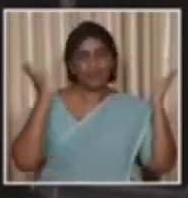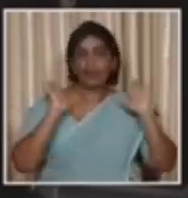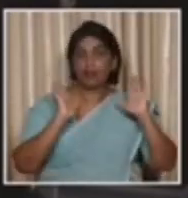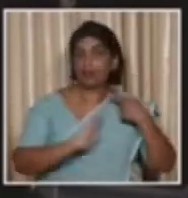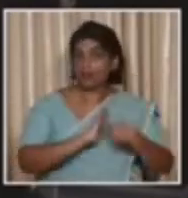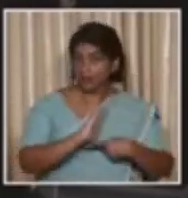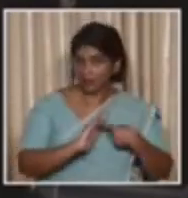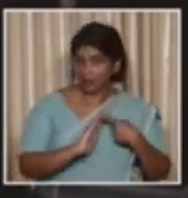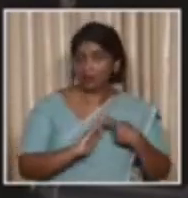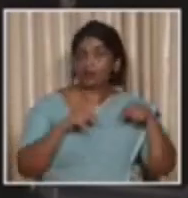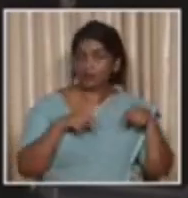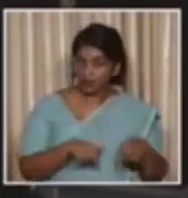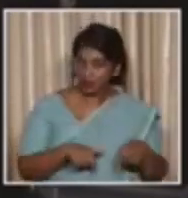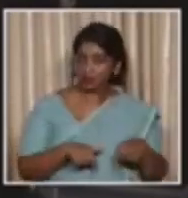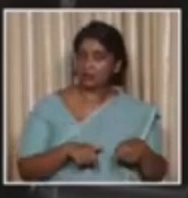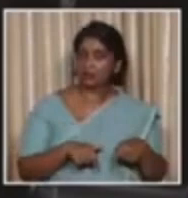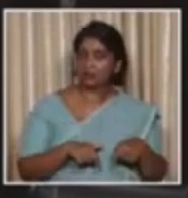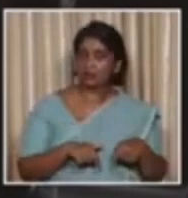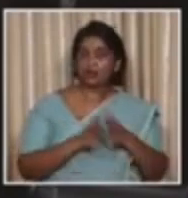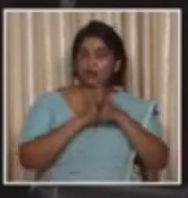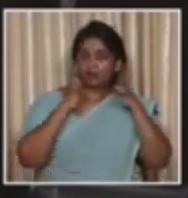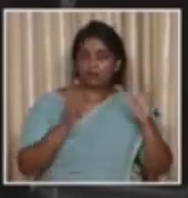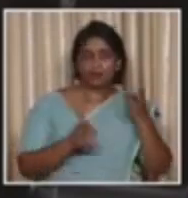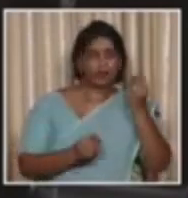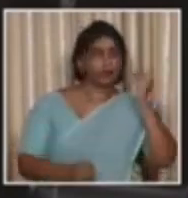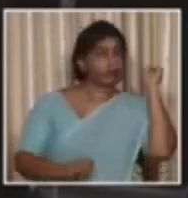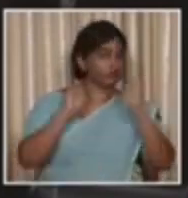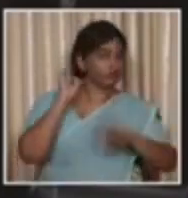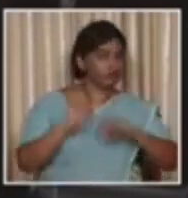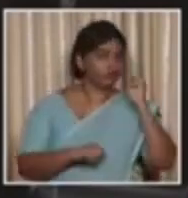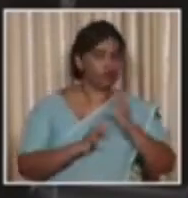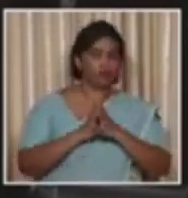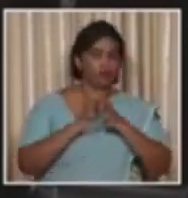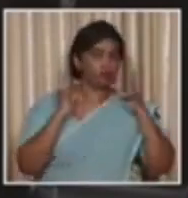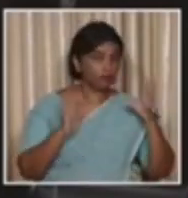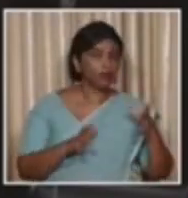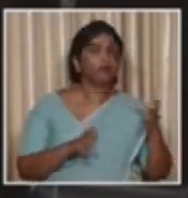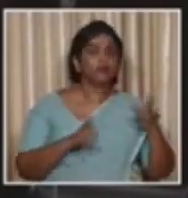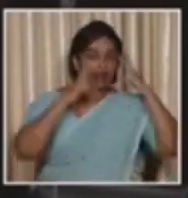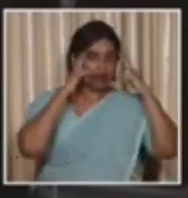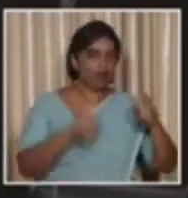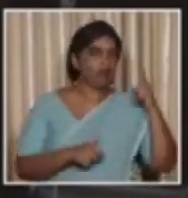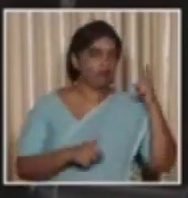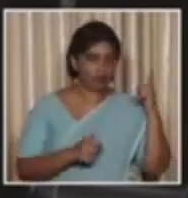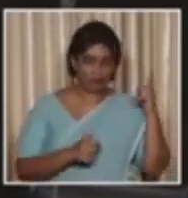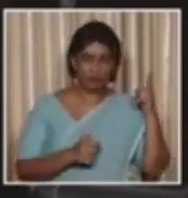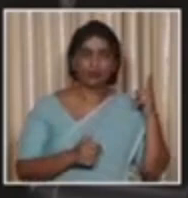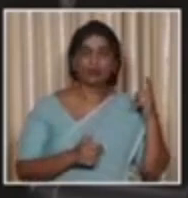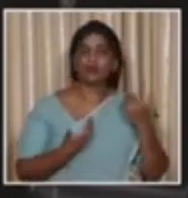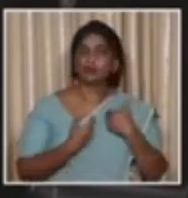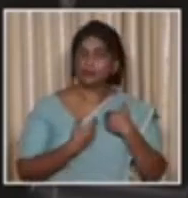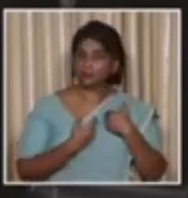අපේ රටට දැනටත් වැඩිම විදේශ මුනිමය ප්‍රමාණයක් ලංකාවට එන්නේ අරාබිකරෙන්.